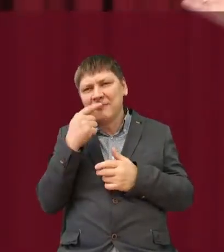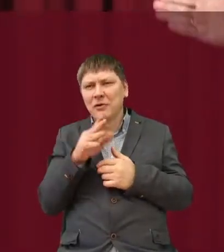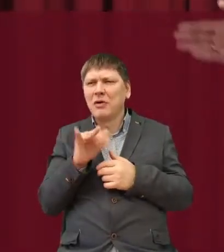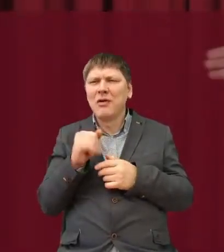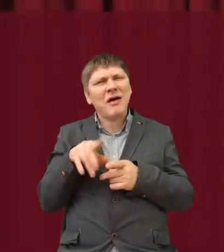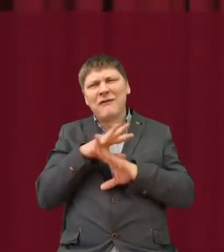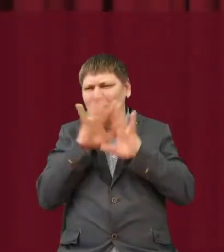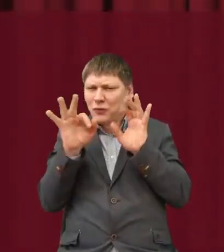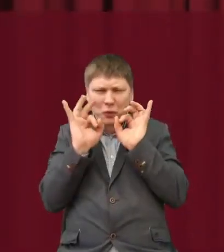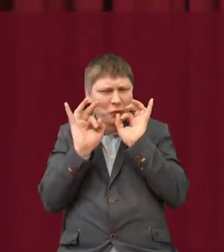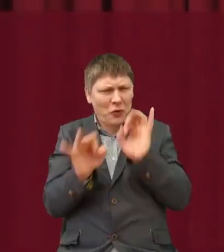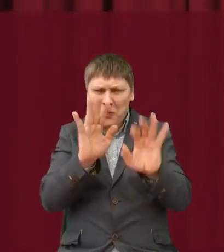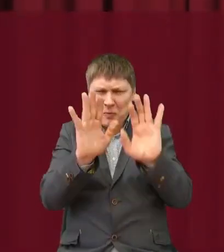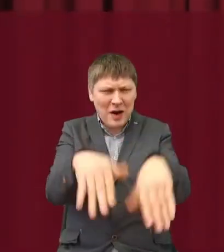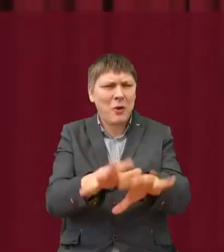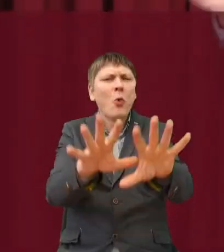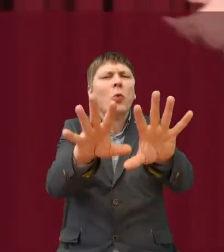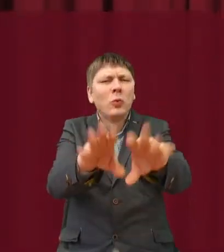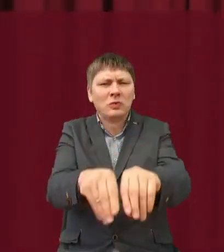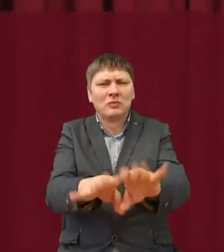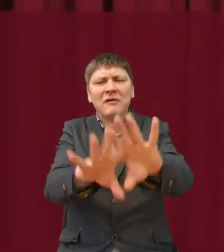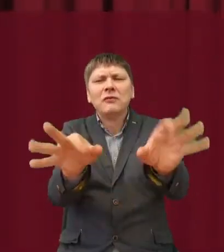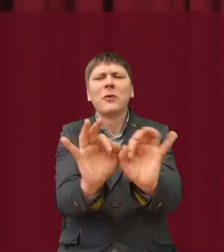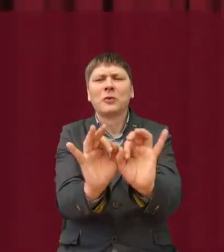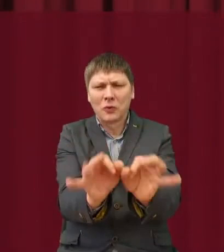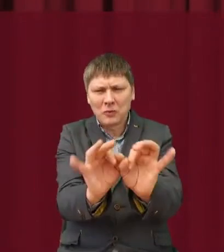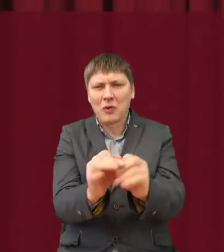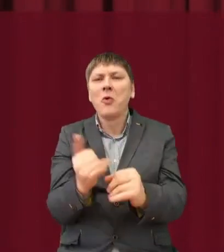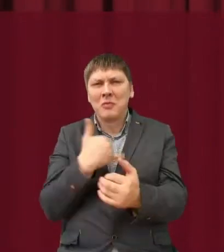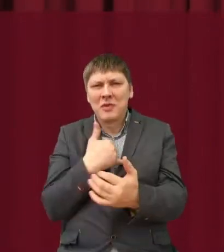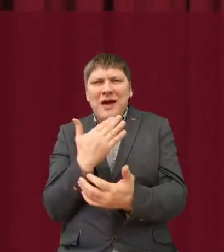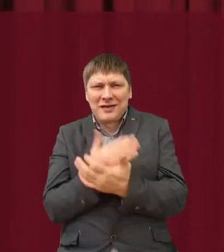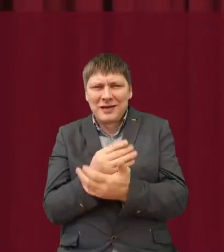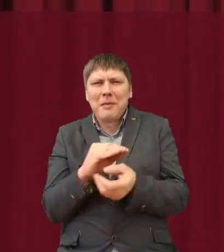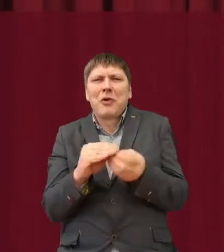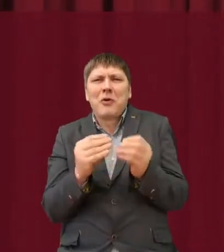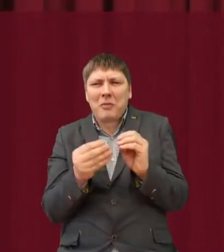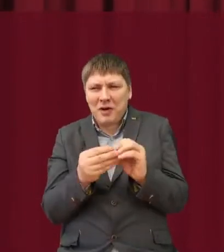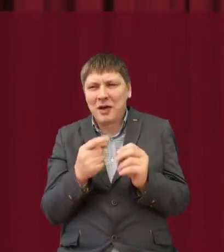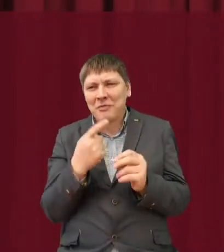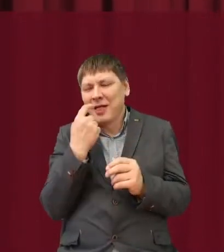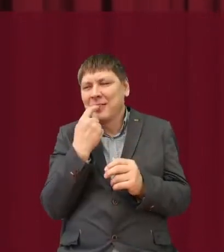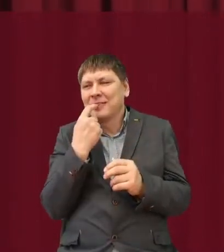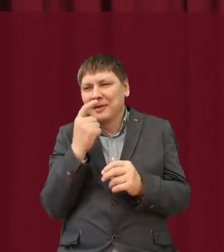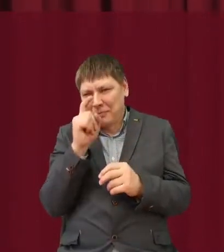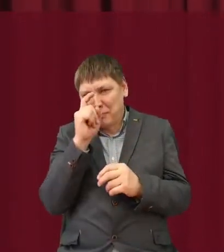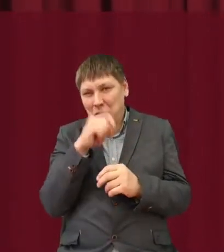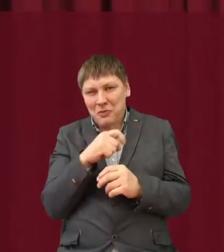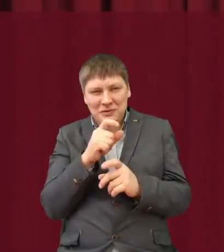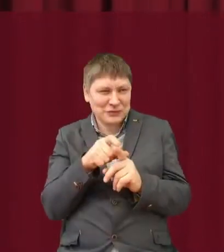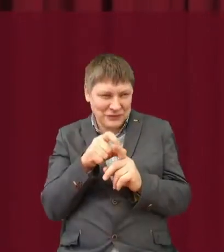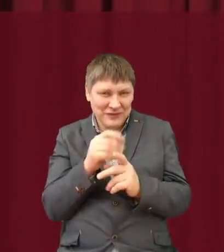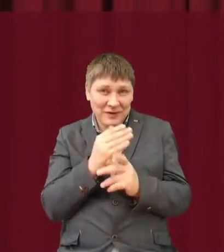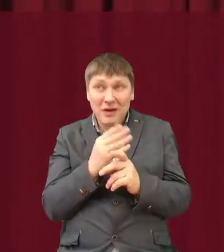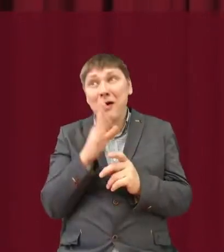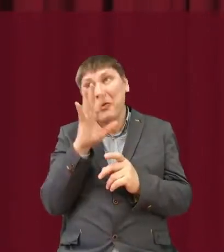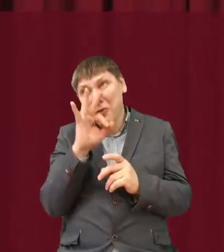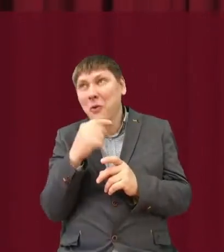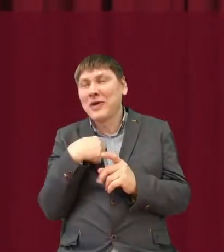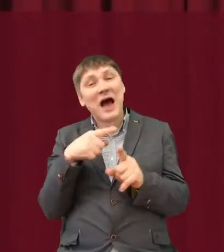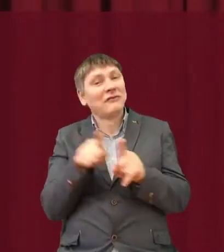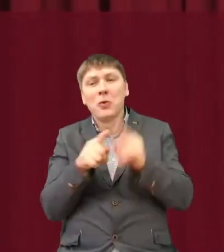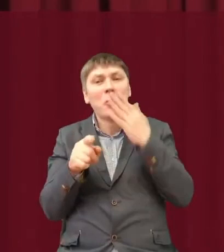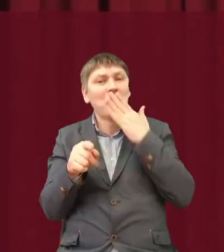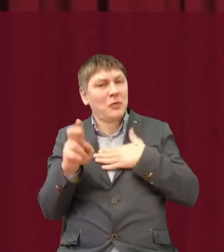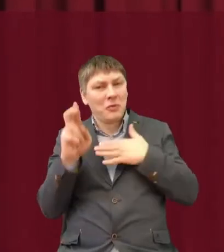не говорил Да все нормально Ну есть у меня вот проблемы с речью Но я же люблю Бога Да